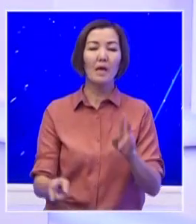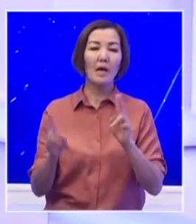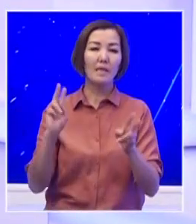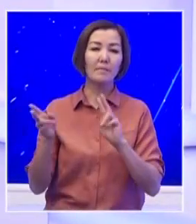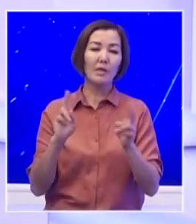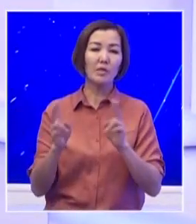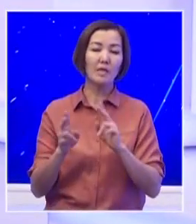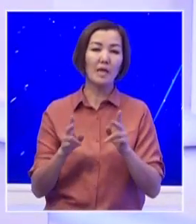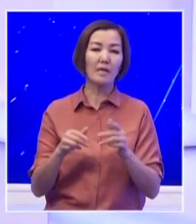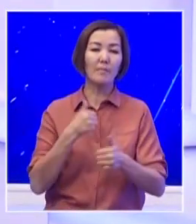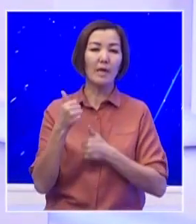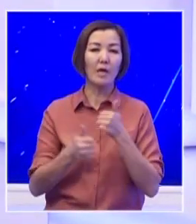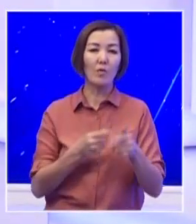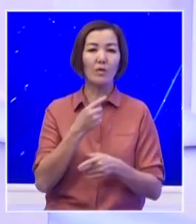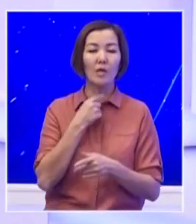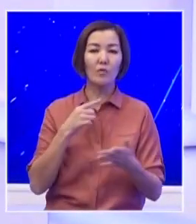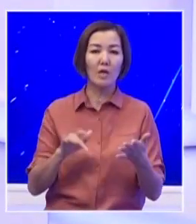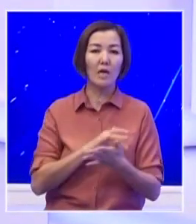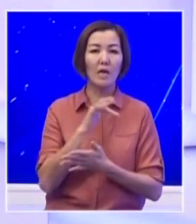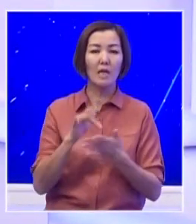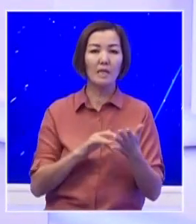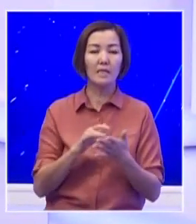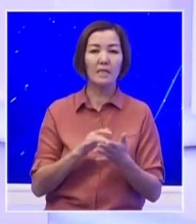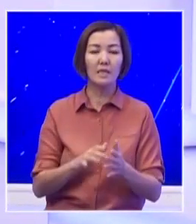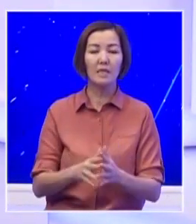Он саусағынан бал тамғандар сайысқа түсті.